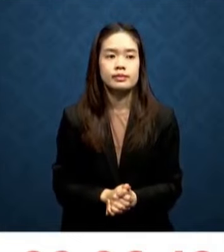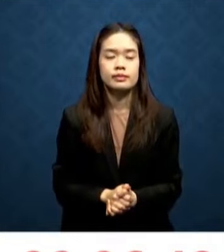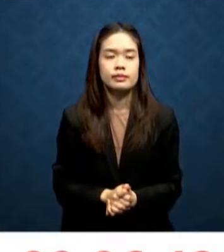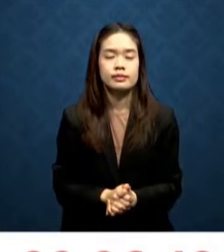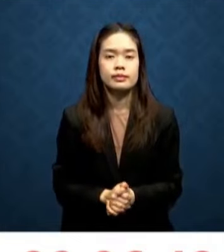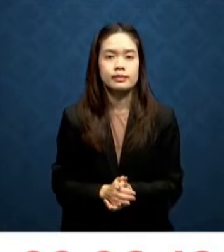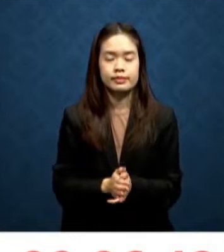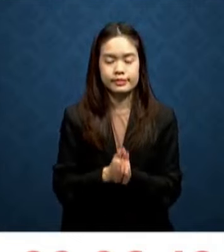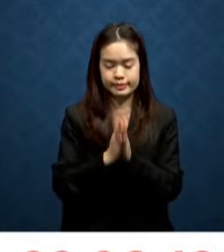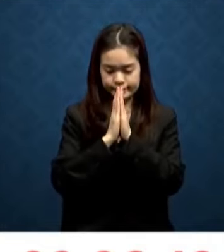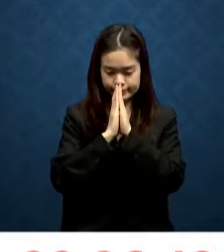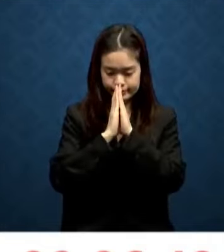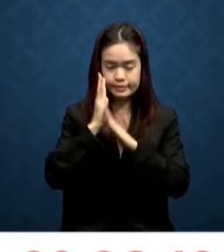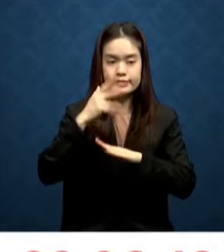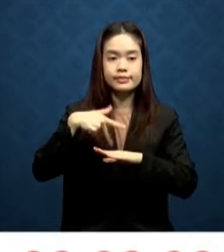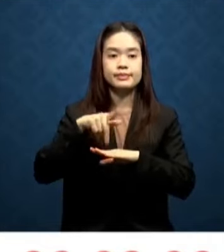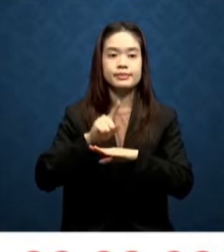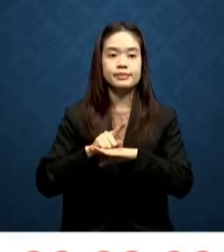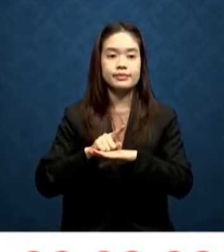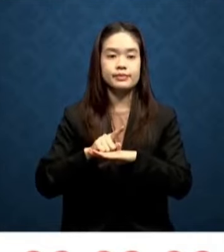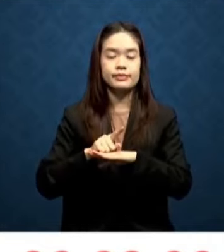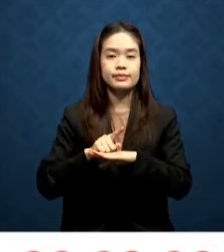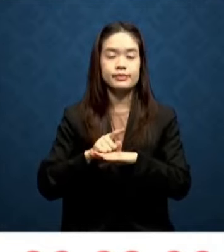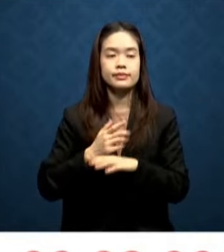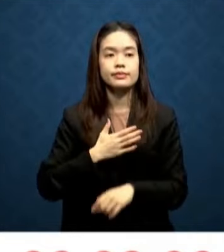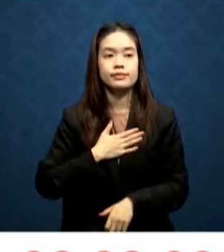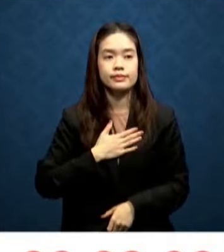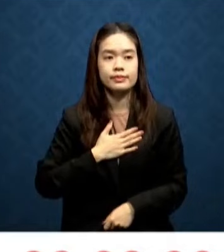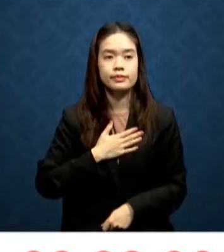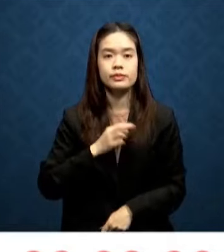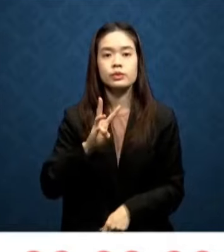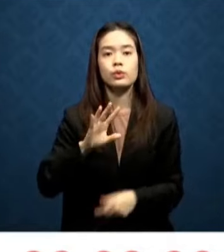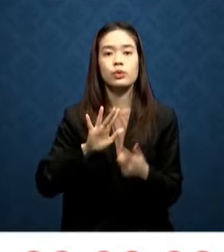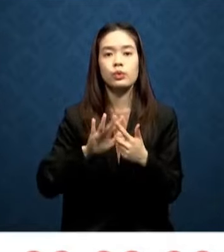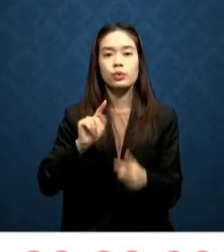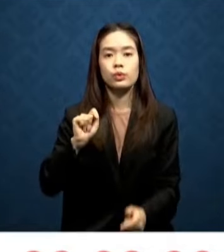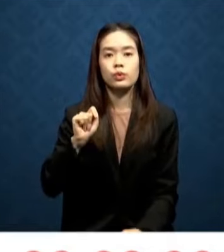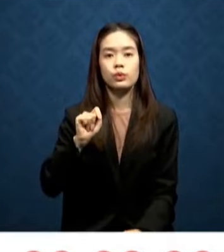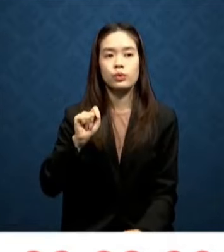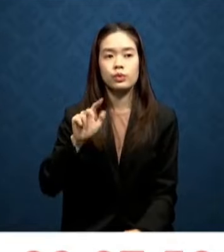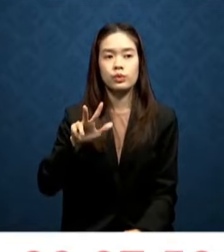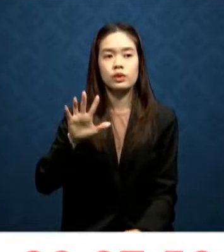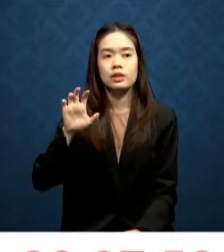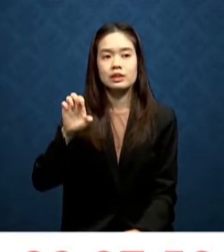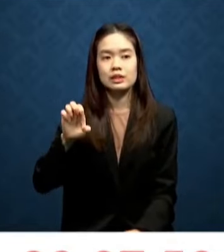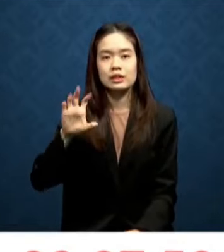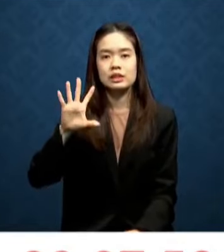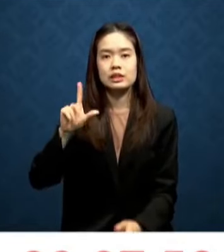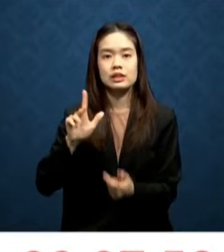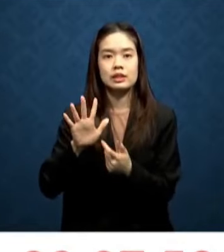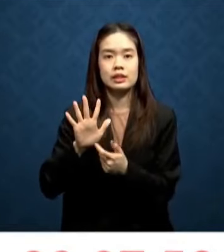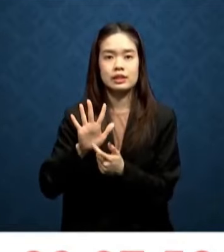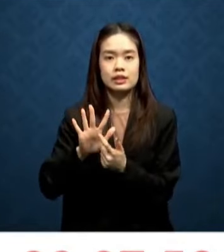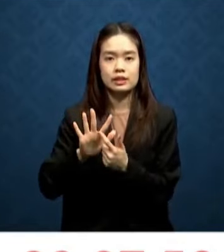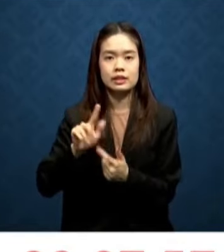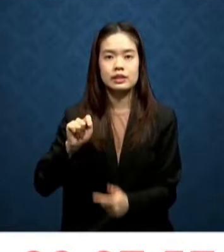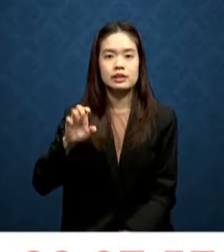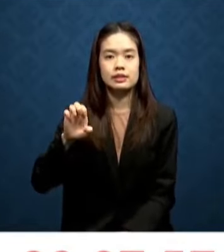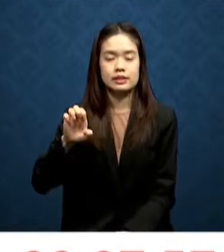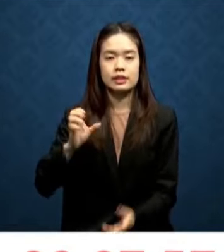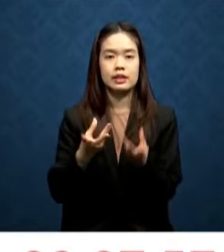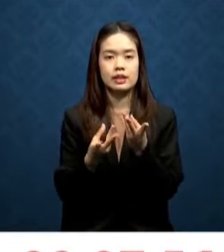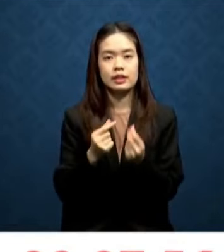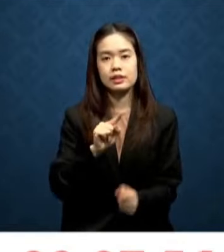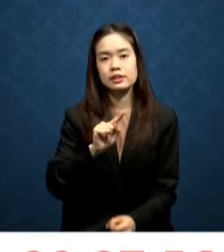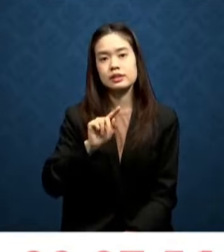กราบเรียนท่านประธานสภาที่เคารพผมนายวุฒิชาติกัลยาณมิตรครับสมาชิกวุฒิสภาหมายเลข